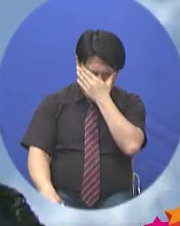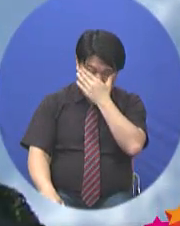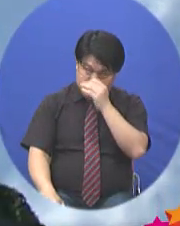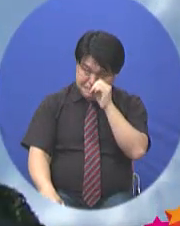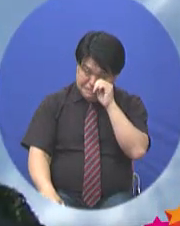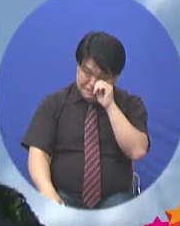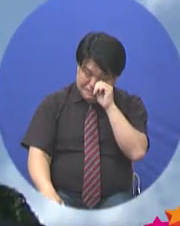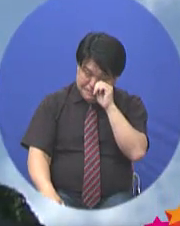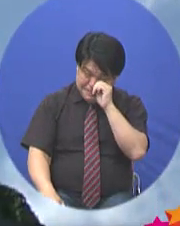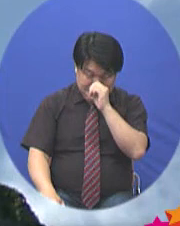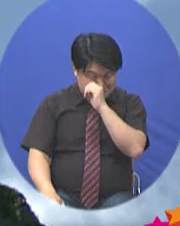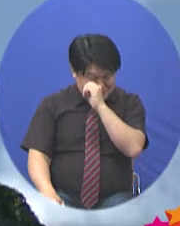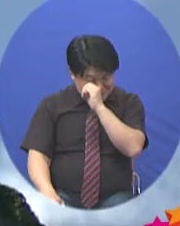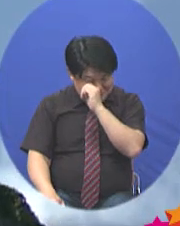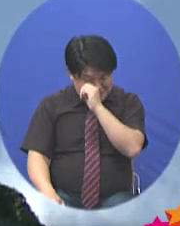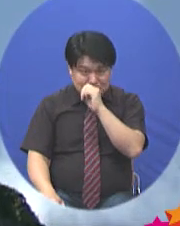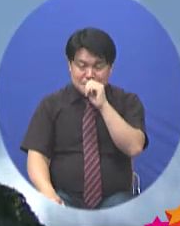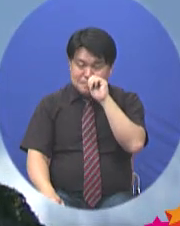흘립니다.